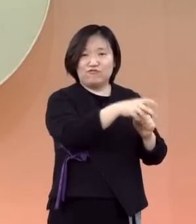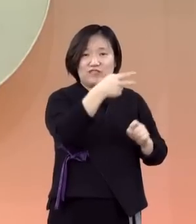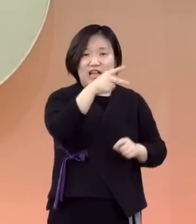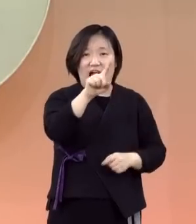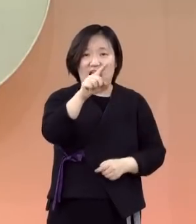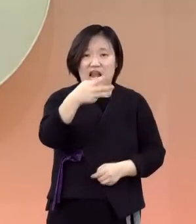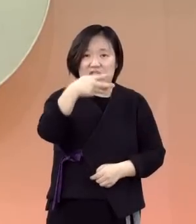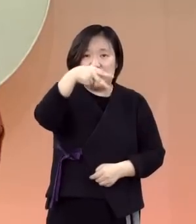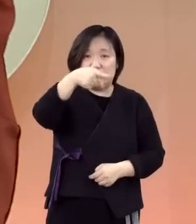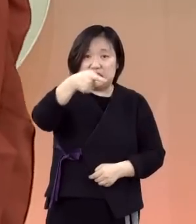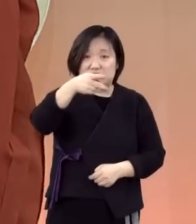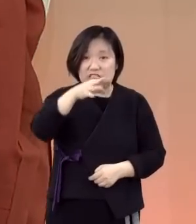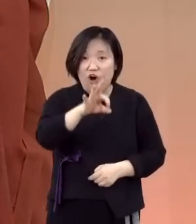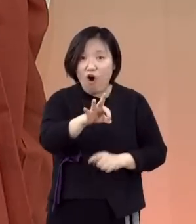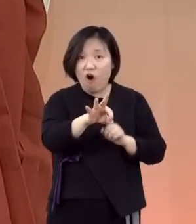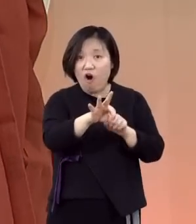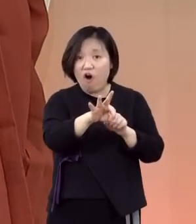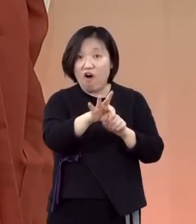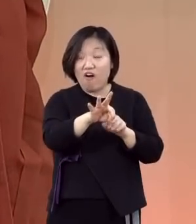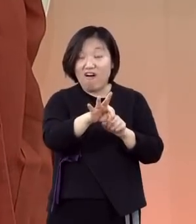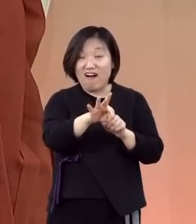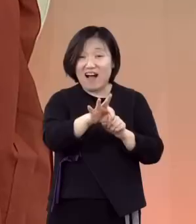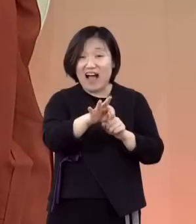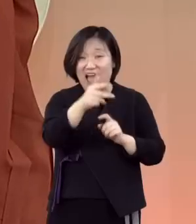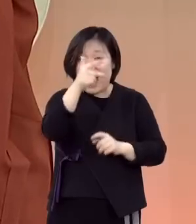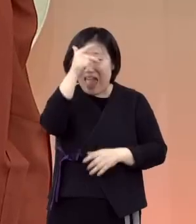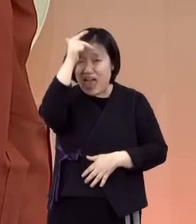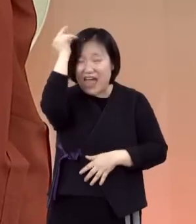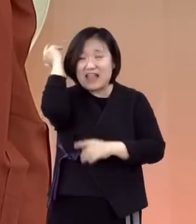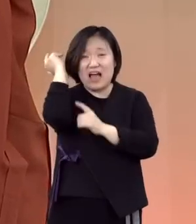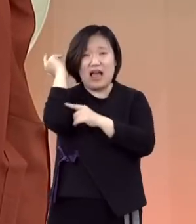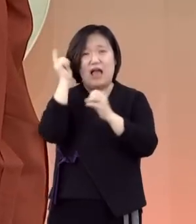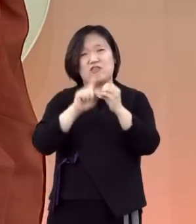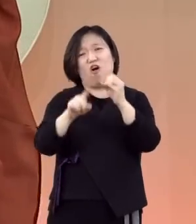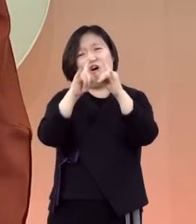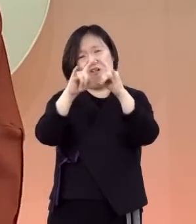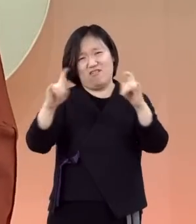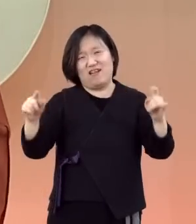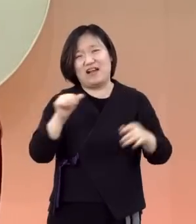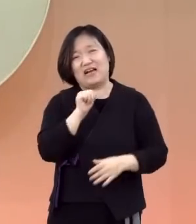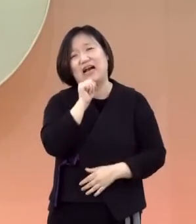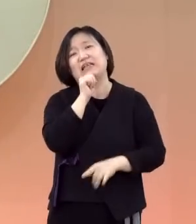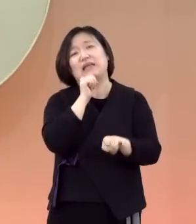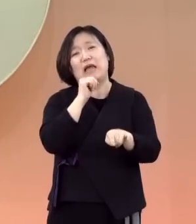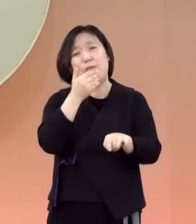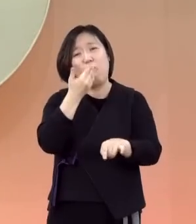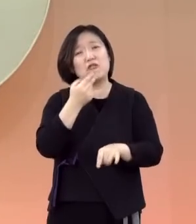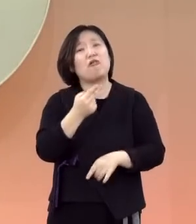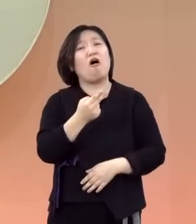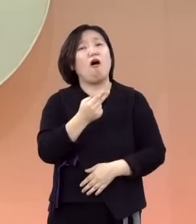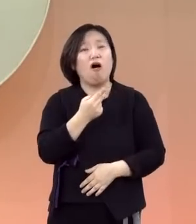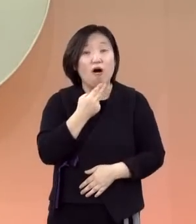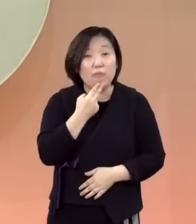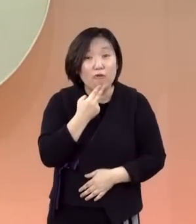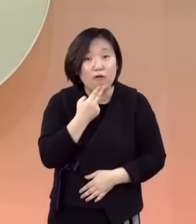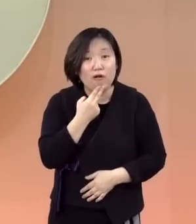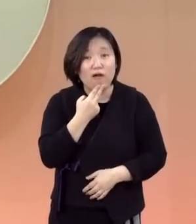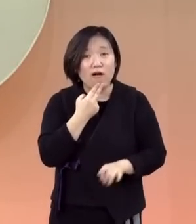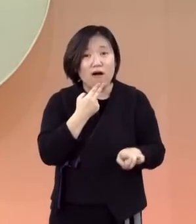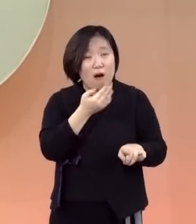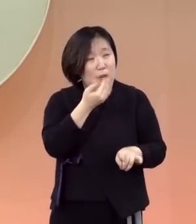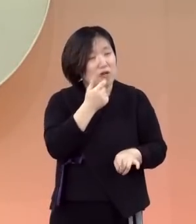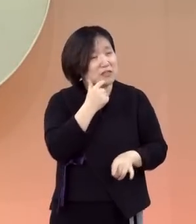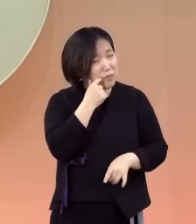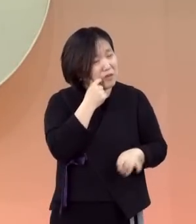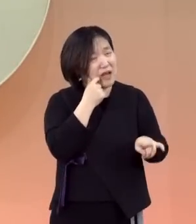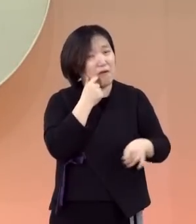50년전, 제대로된제물도없고 모든것이부족했던시절,그는 제대로먹지도못하면서하루에3,000